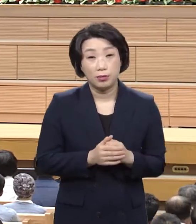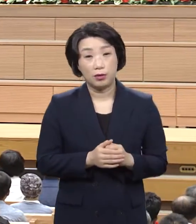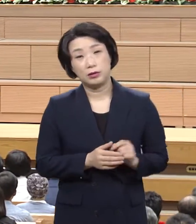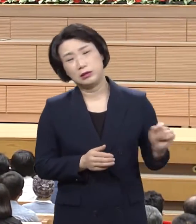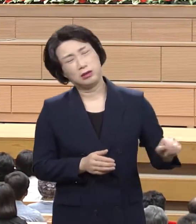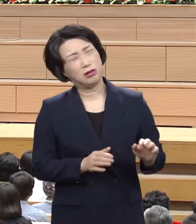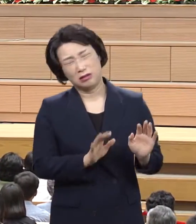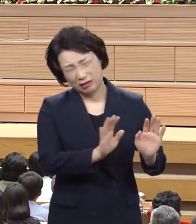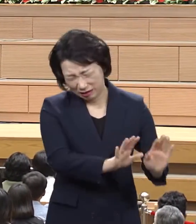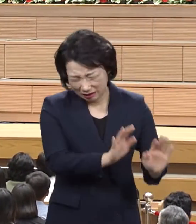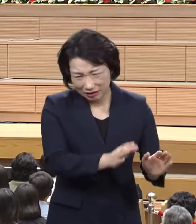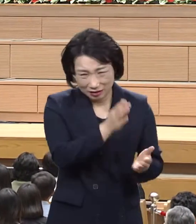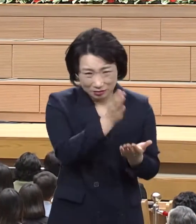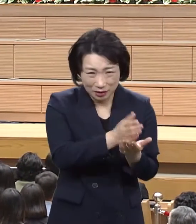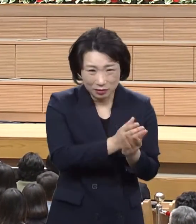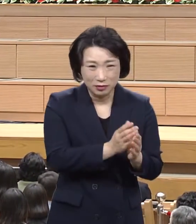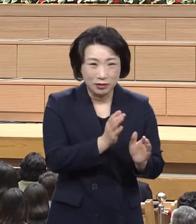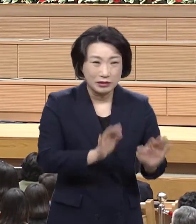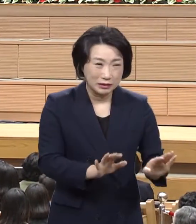이것을 거스리면서